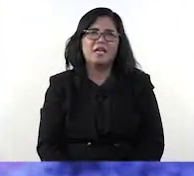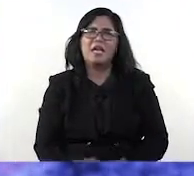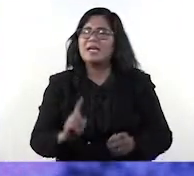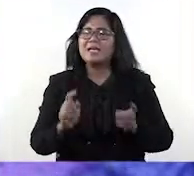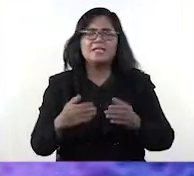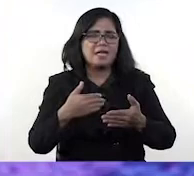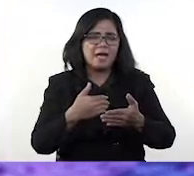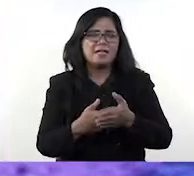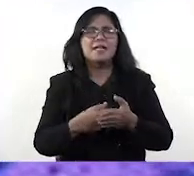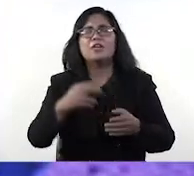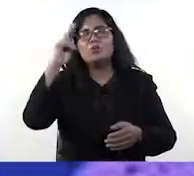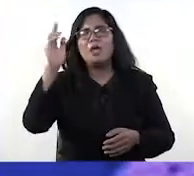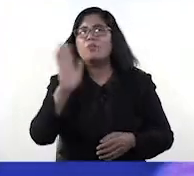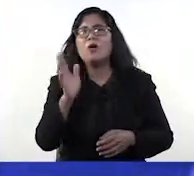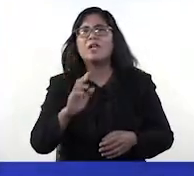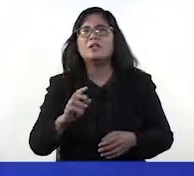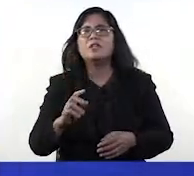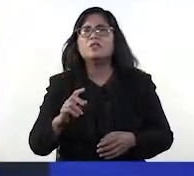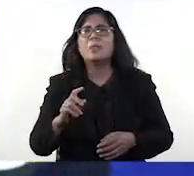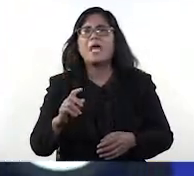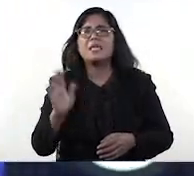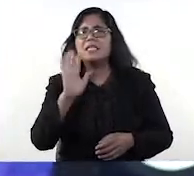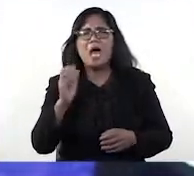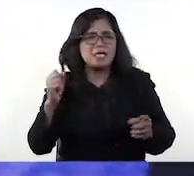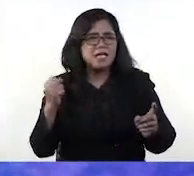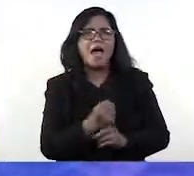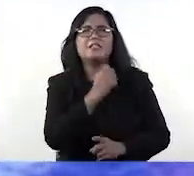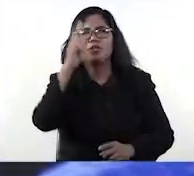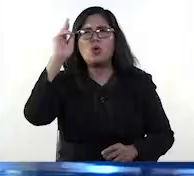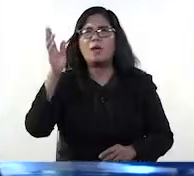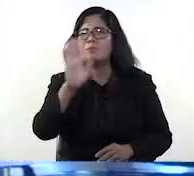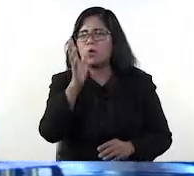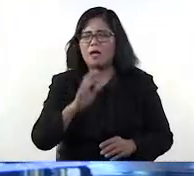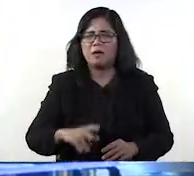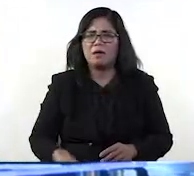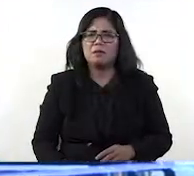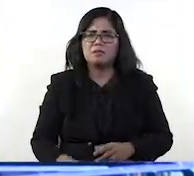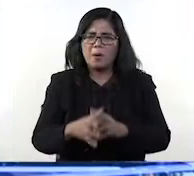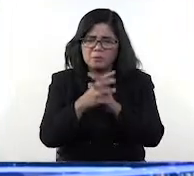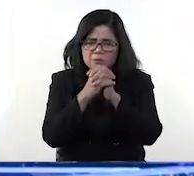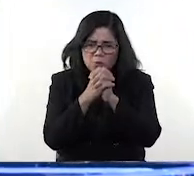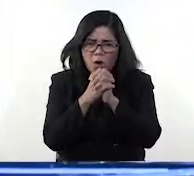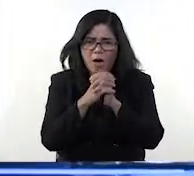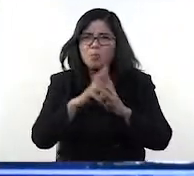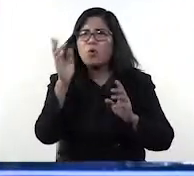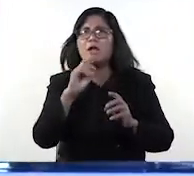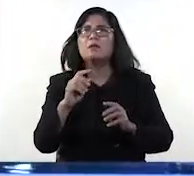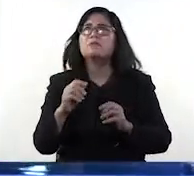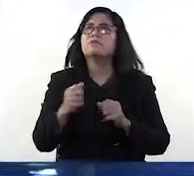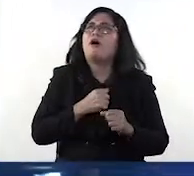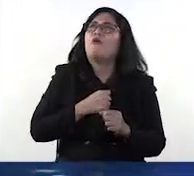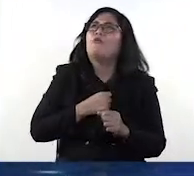Ayo kita dekat Tuhan bukan supaya tidak dihajar Tuhan Ayo kita berdoa bukan supaya nggak diambil Sini oleh